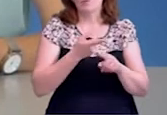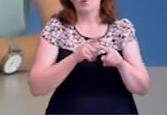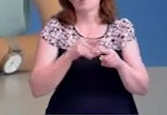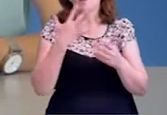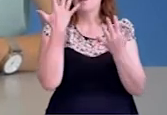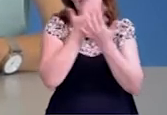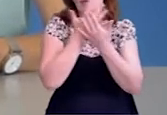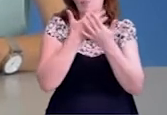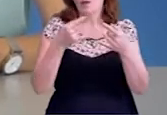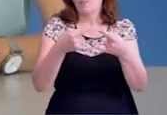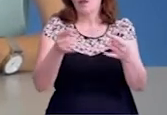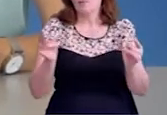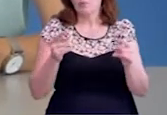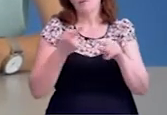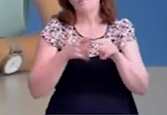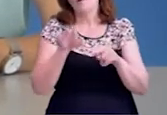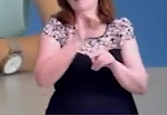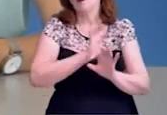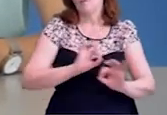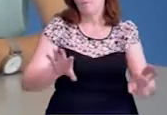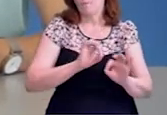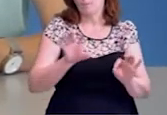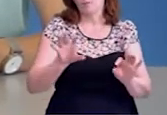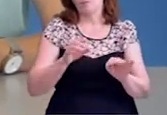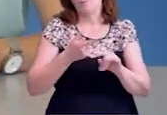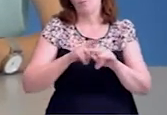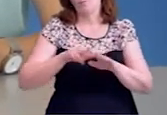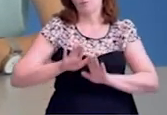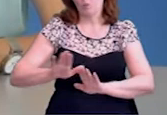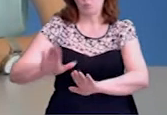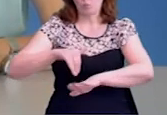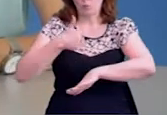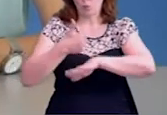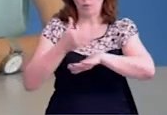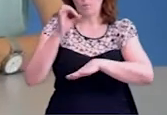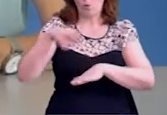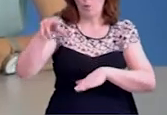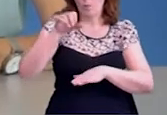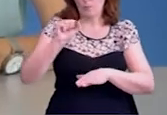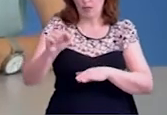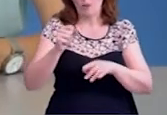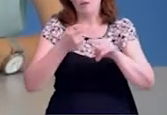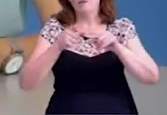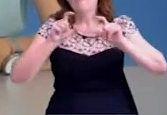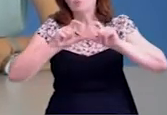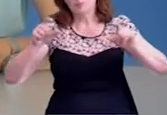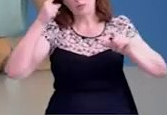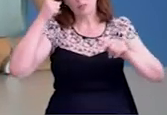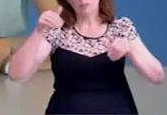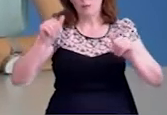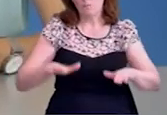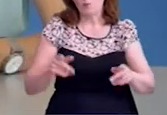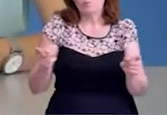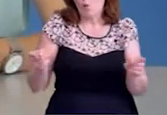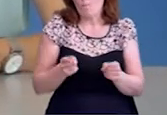стосується кінотеатрів. Як пояснював у коментарі Суспільному заступник голови облдержадміністрації Андрій Подорван, закладам вирішили обмежити